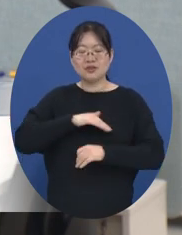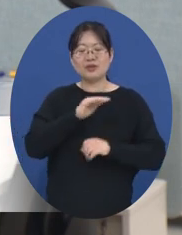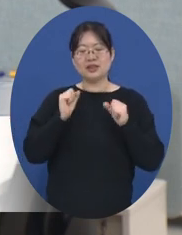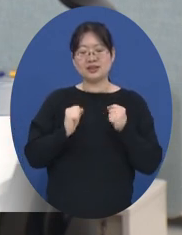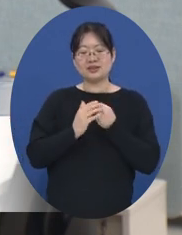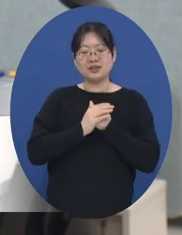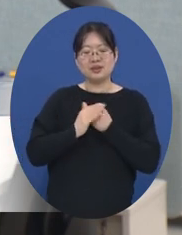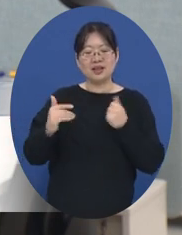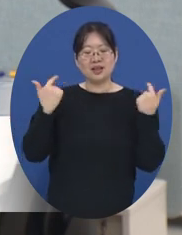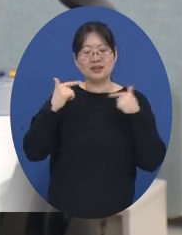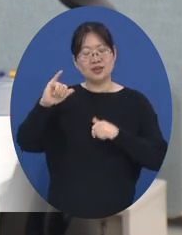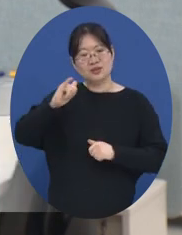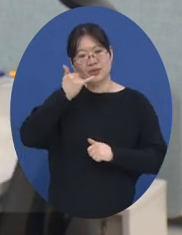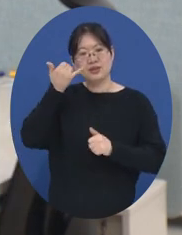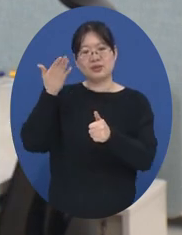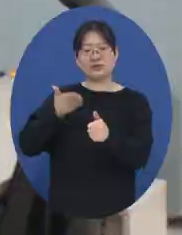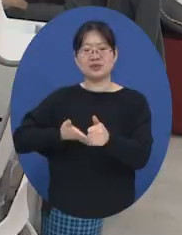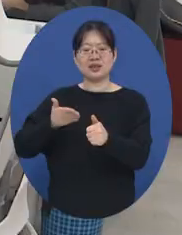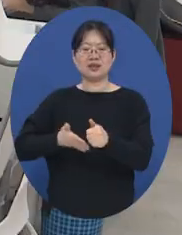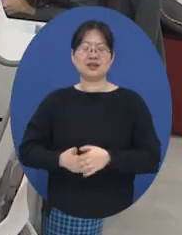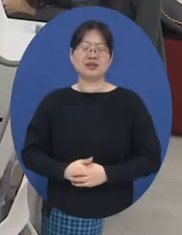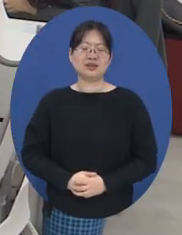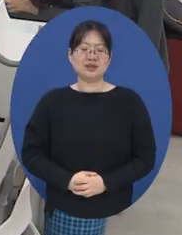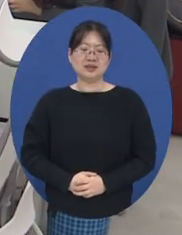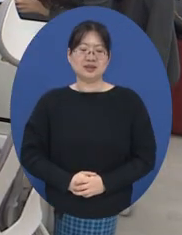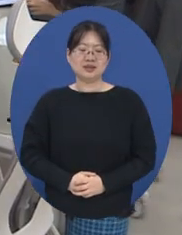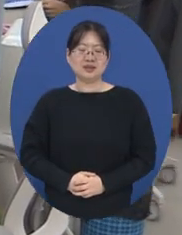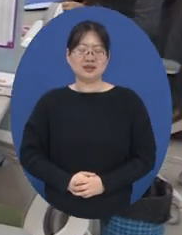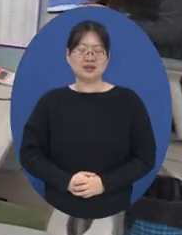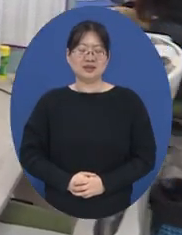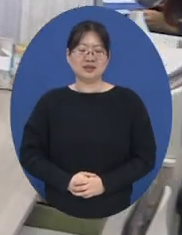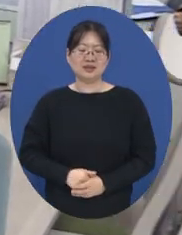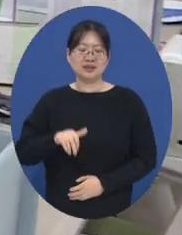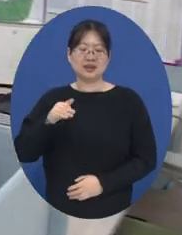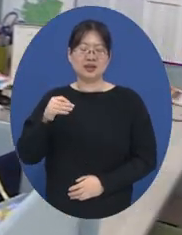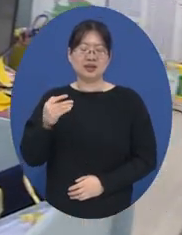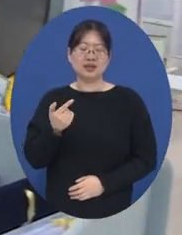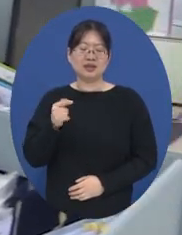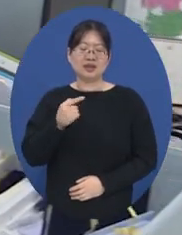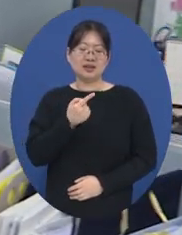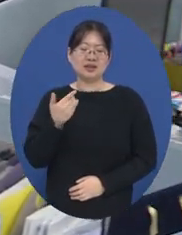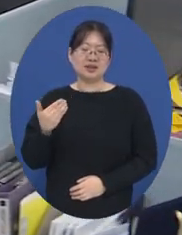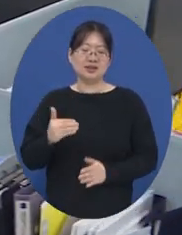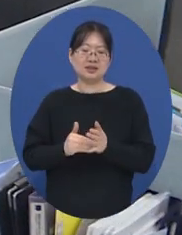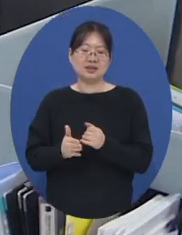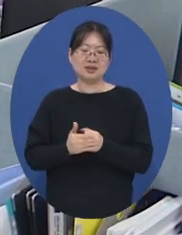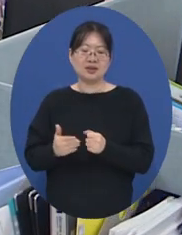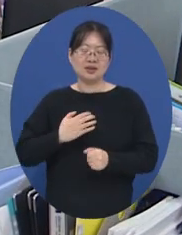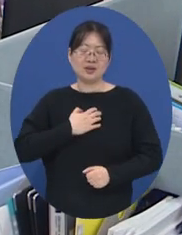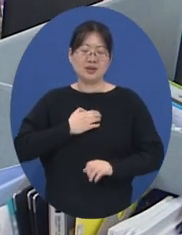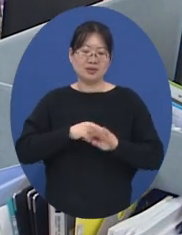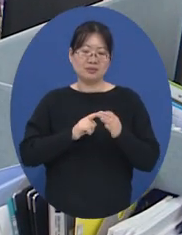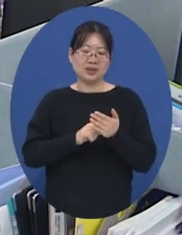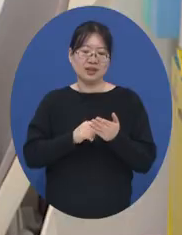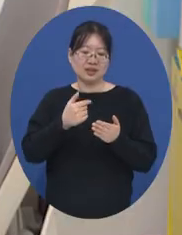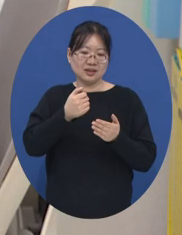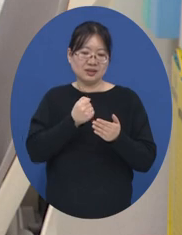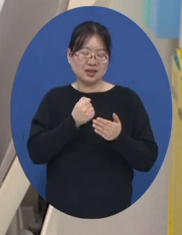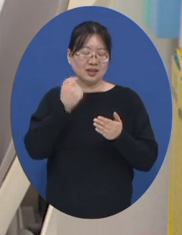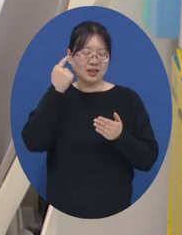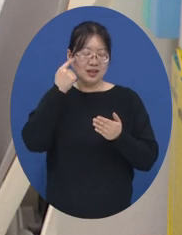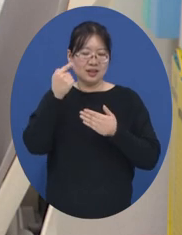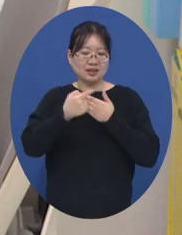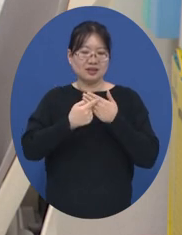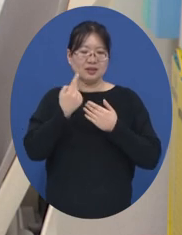있으니까 언제 될지 선 화주 싶은 공로가 홀은 알고 때문에 불안감 나 불면증 우울감 같은 외상 오스 장애